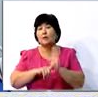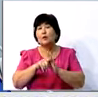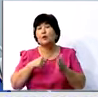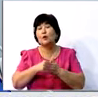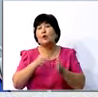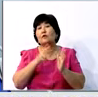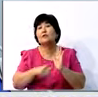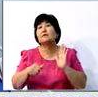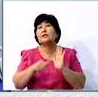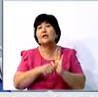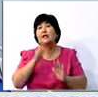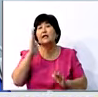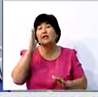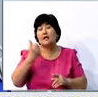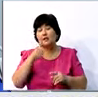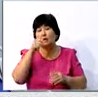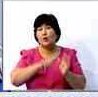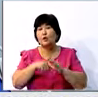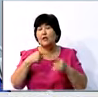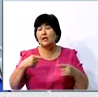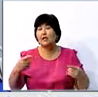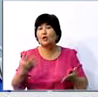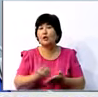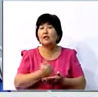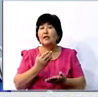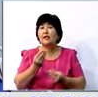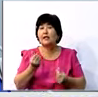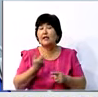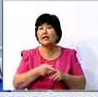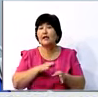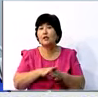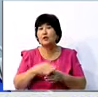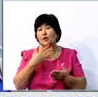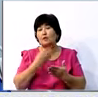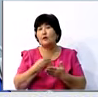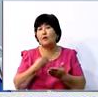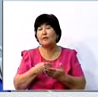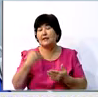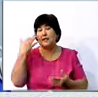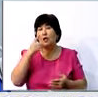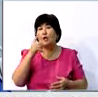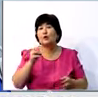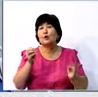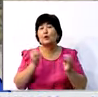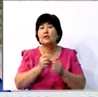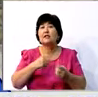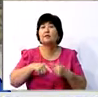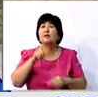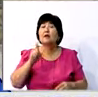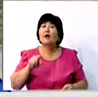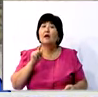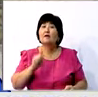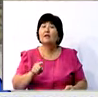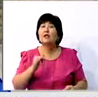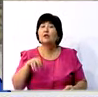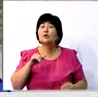до 86. С начала года из разных источников получили средства на реализацию своих бизнес-идей 110 предпринимателей. В